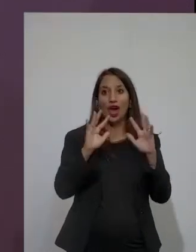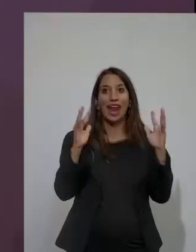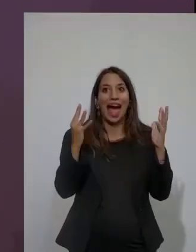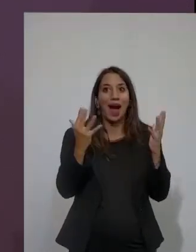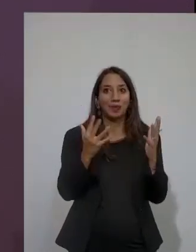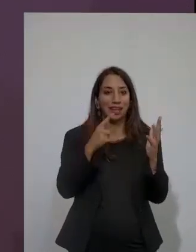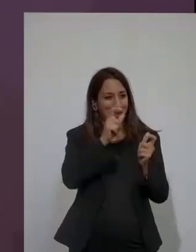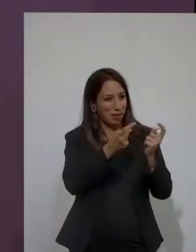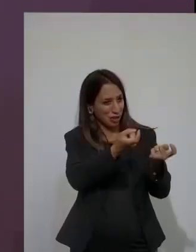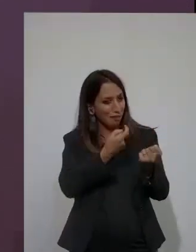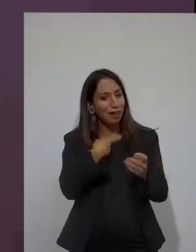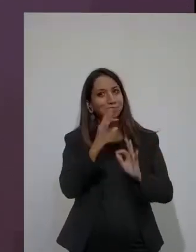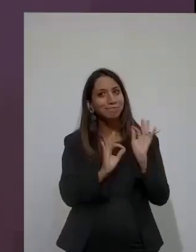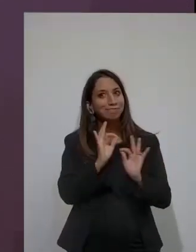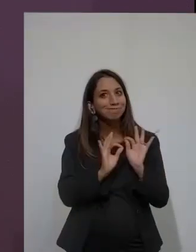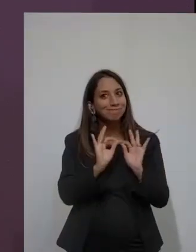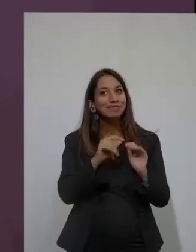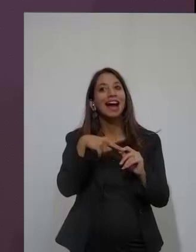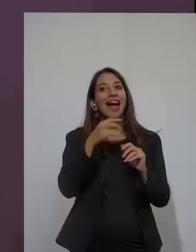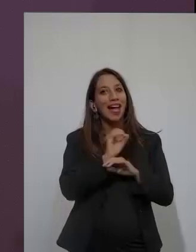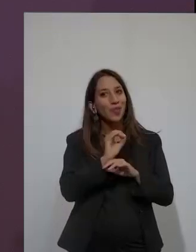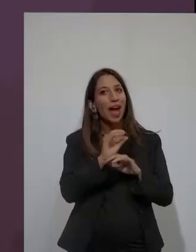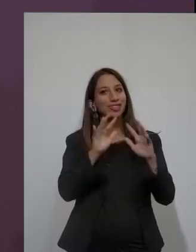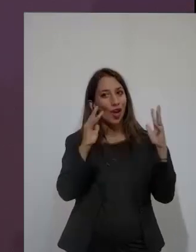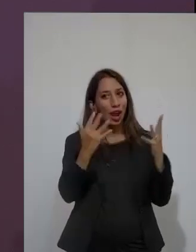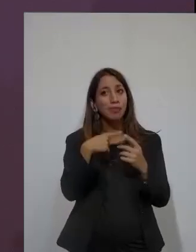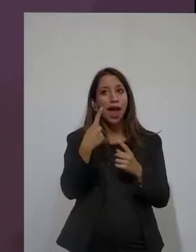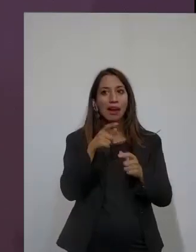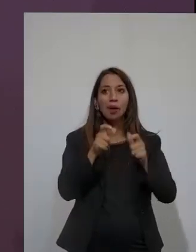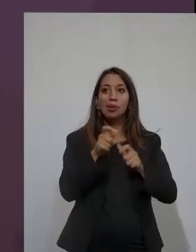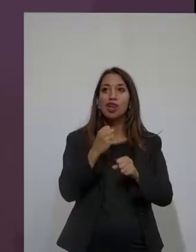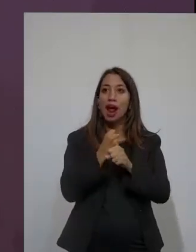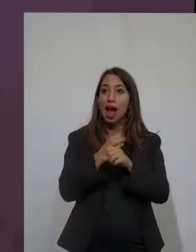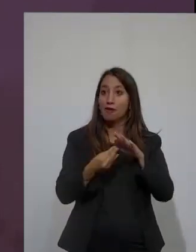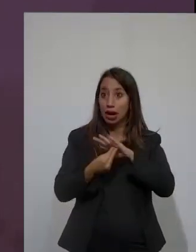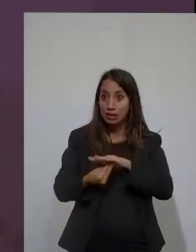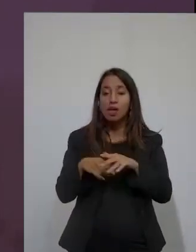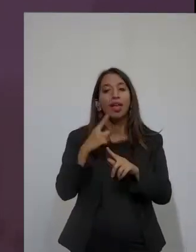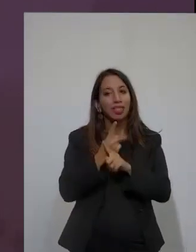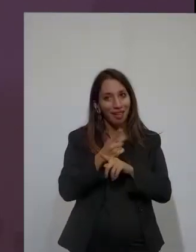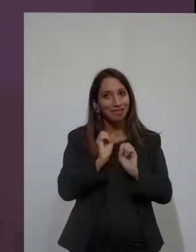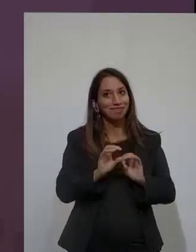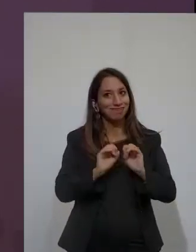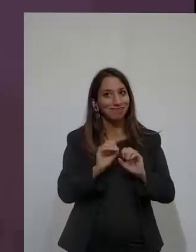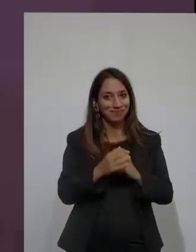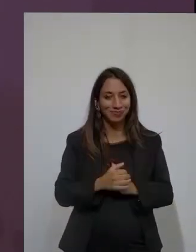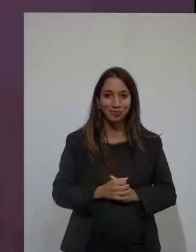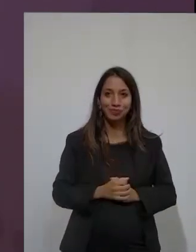propri ospiti ma anche del proprio personale. Detto ciò, senz'altro la gestione deve ispirarsi sempre